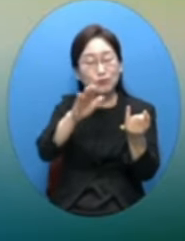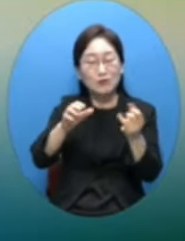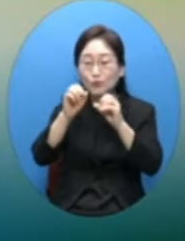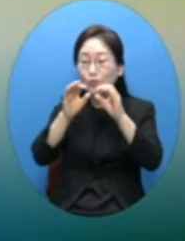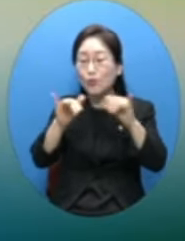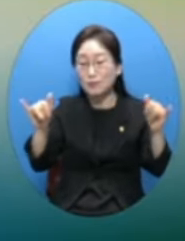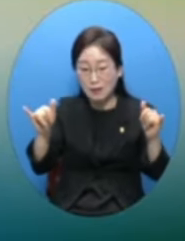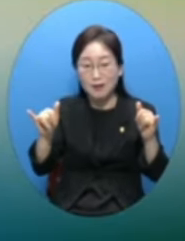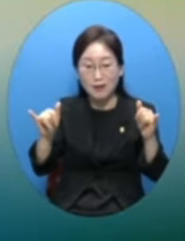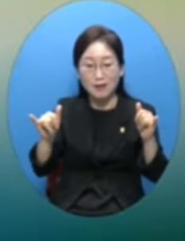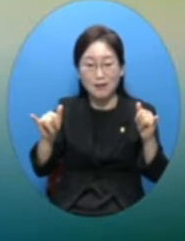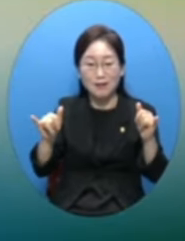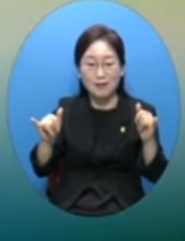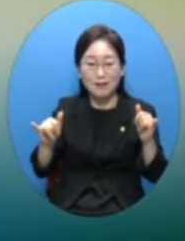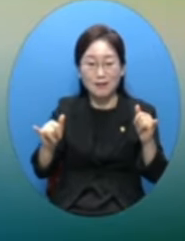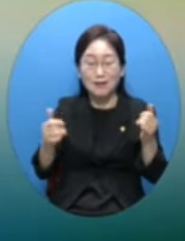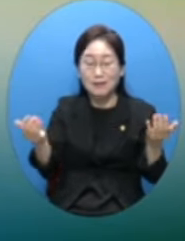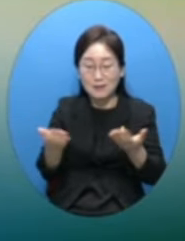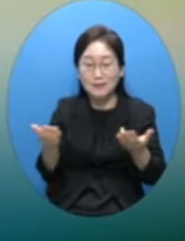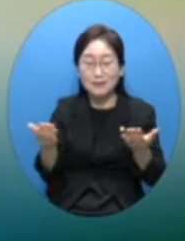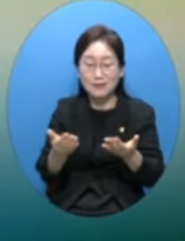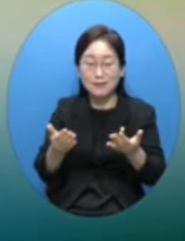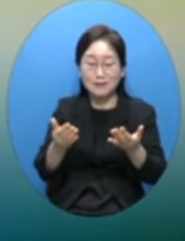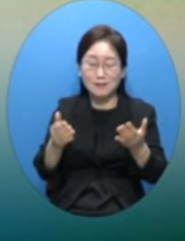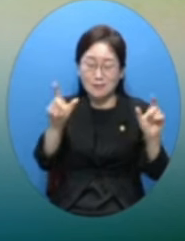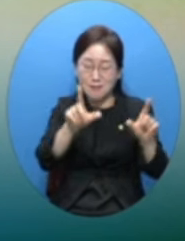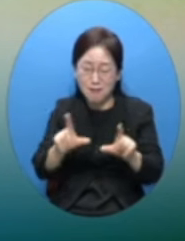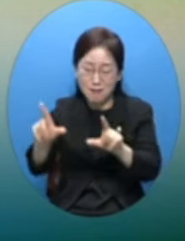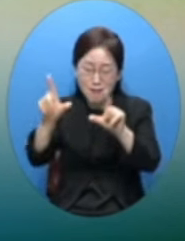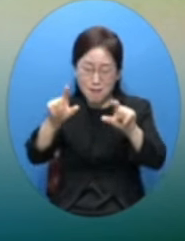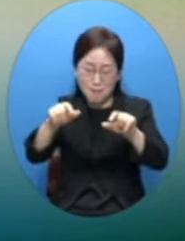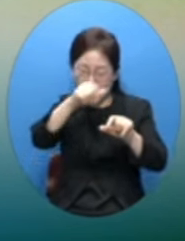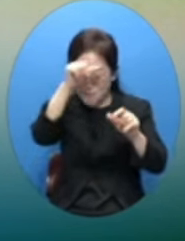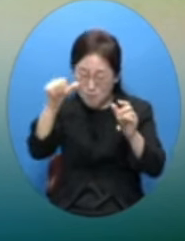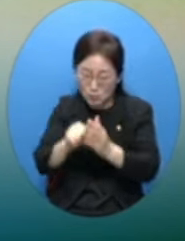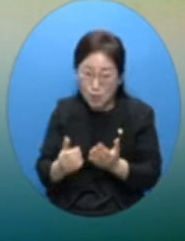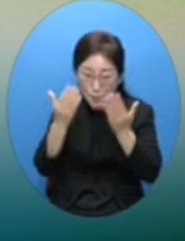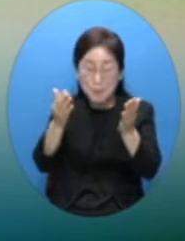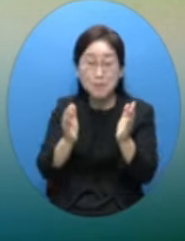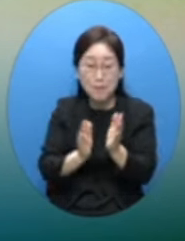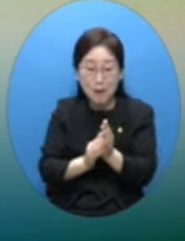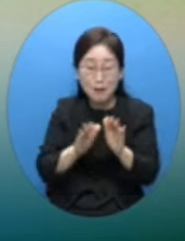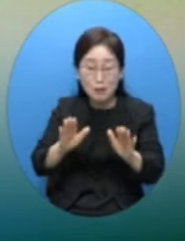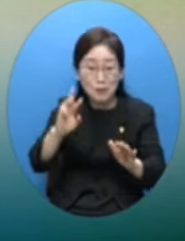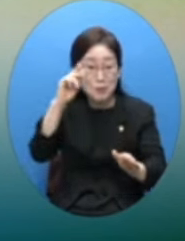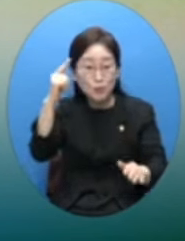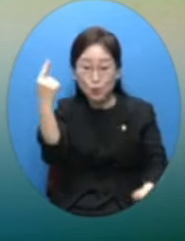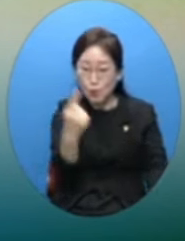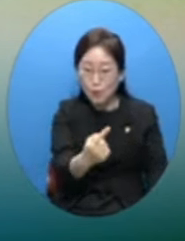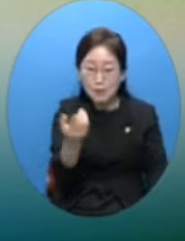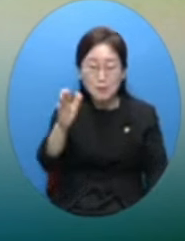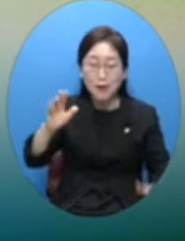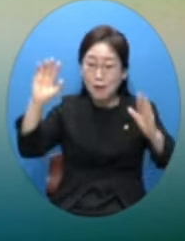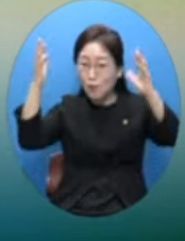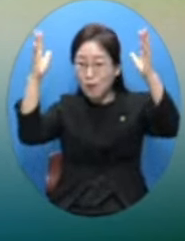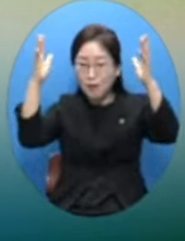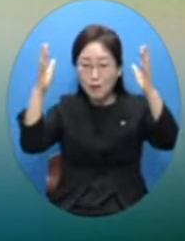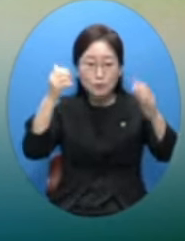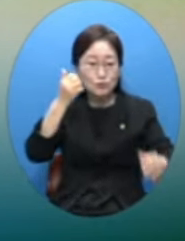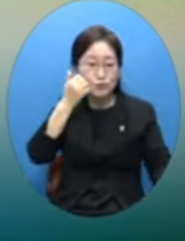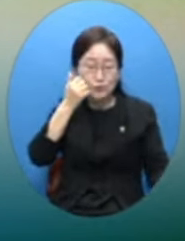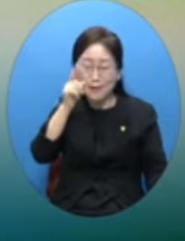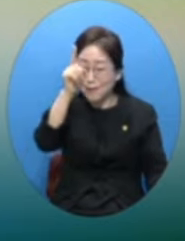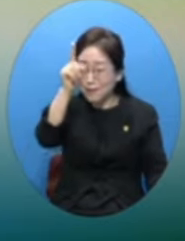위해 우리의 삶 전체를 쏟아부었어요. 그리고 이제 미국으로 돌아오는데 우리를 환영해 주는 사람이